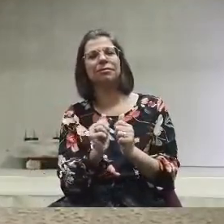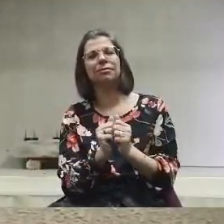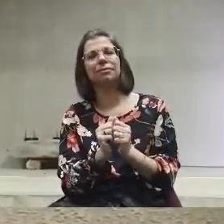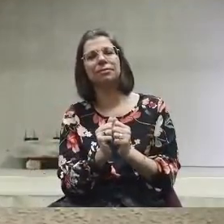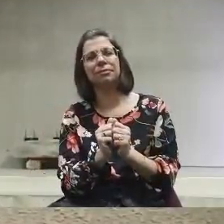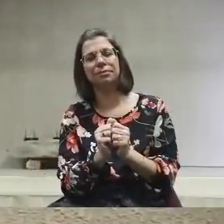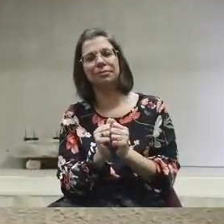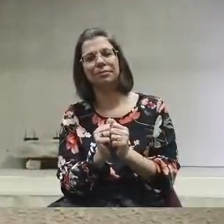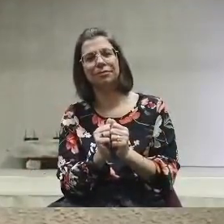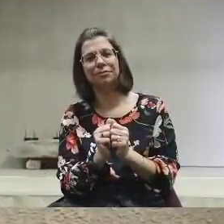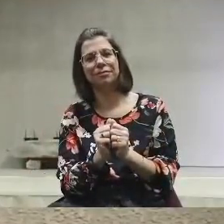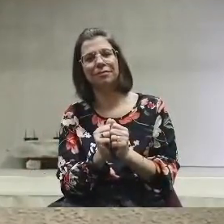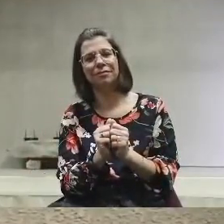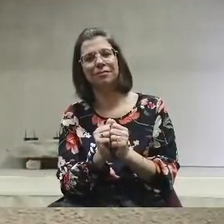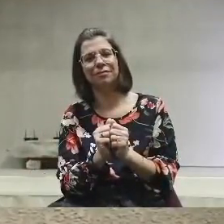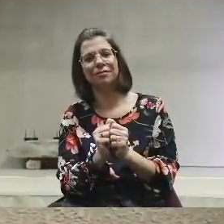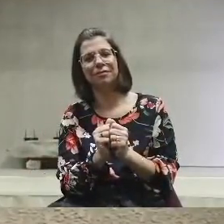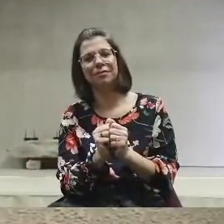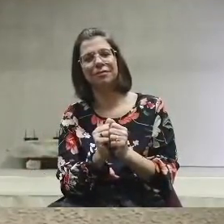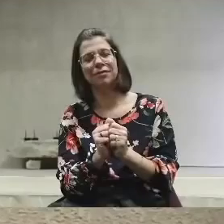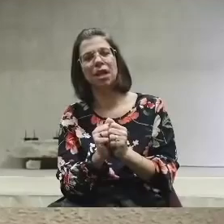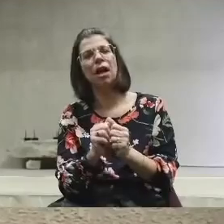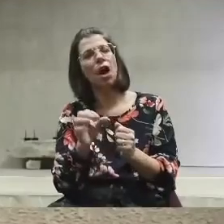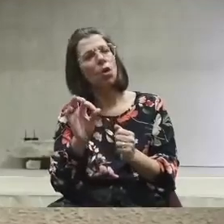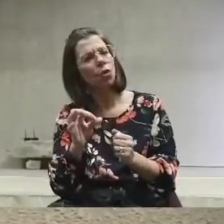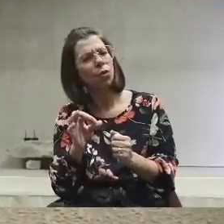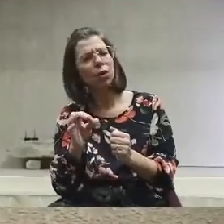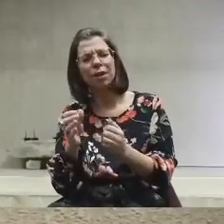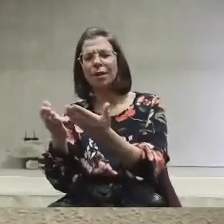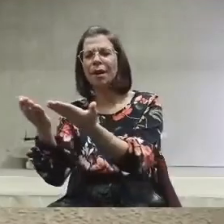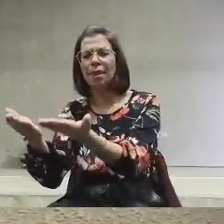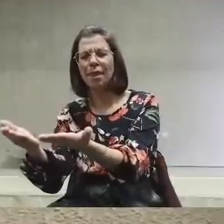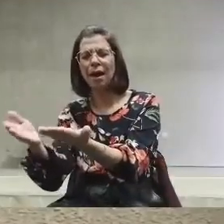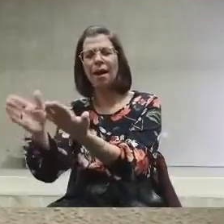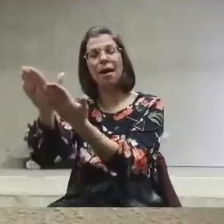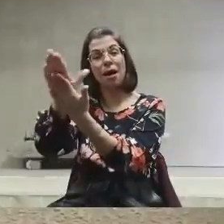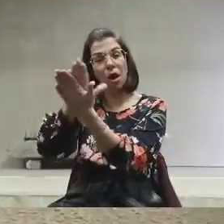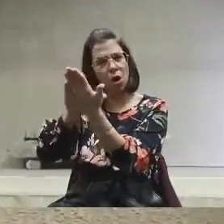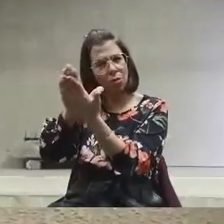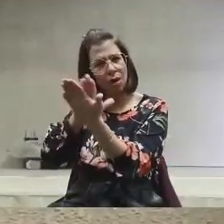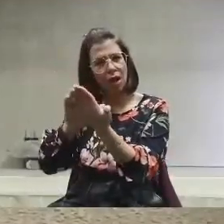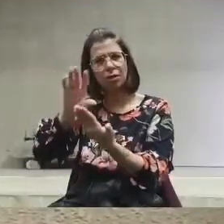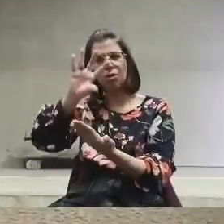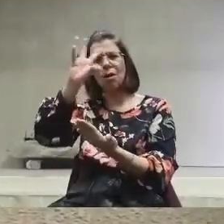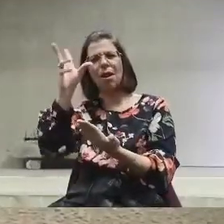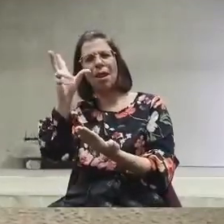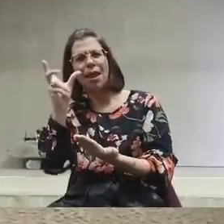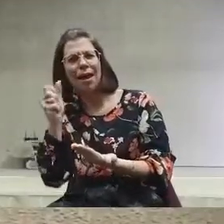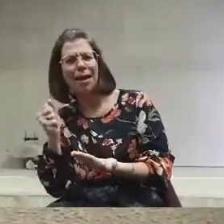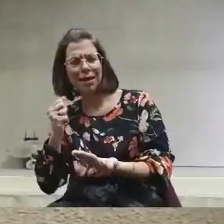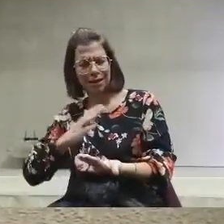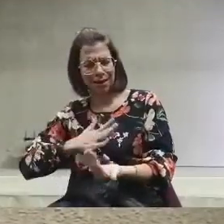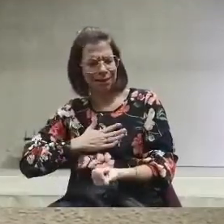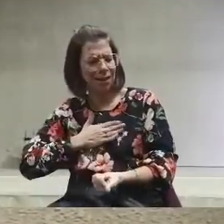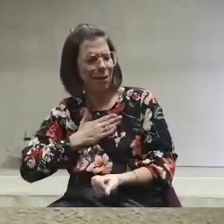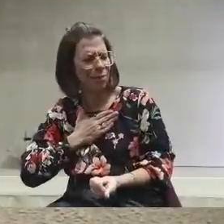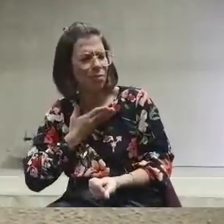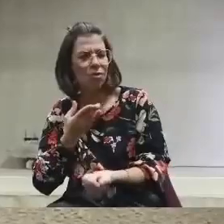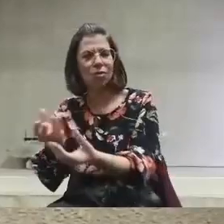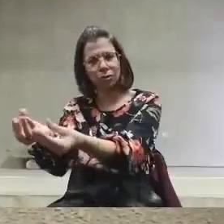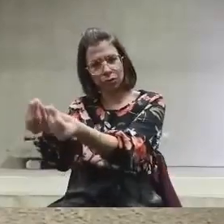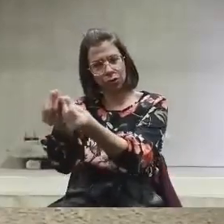train de mettre à notre disposition le pardon, la grâce, la miséricorde et son amour. Il a